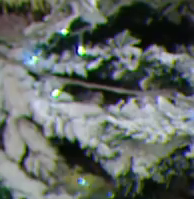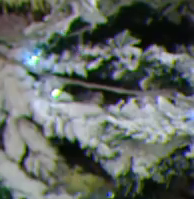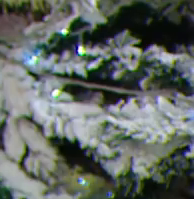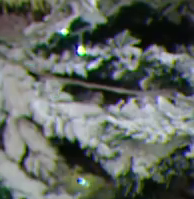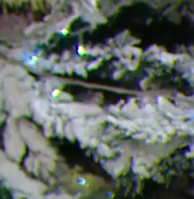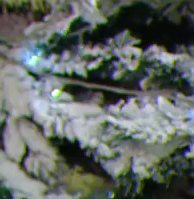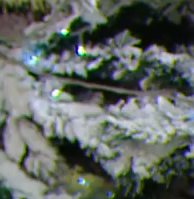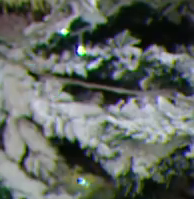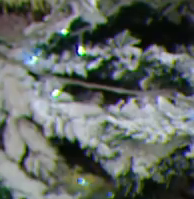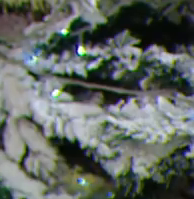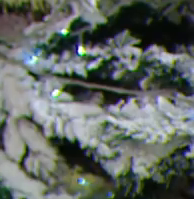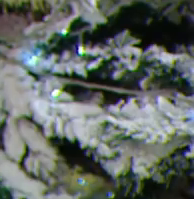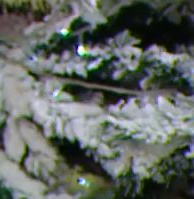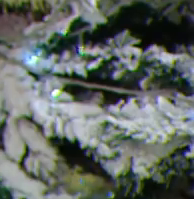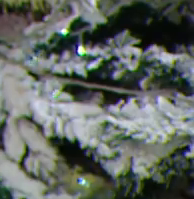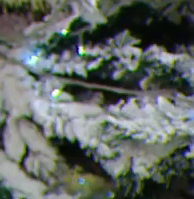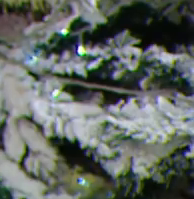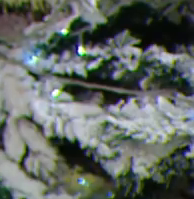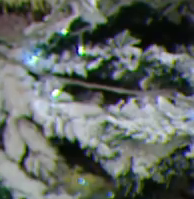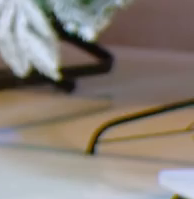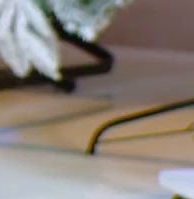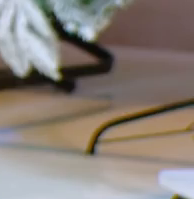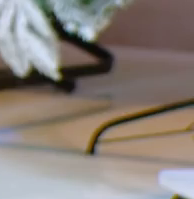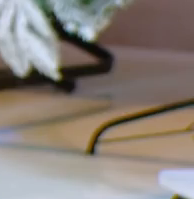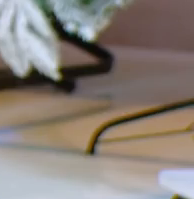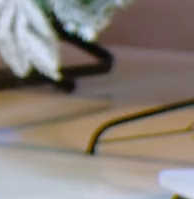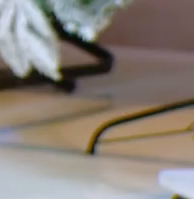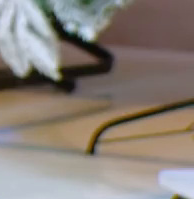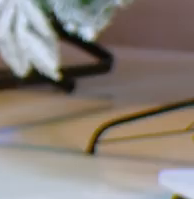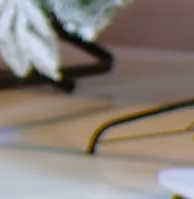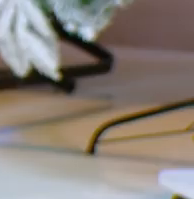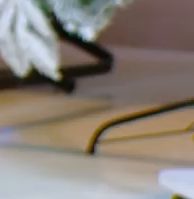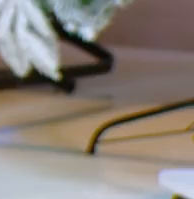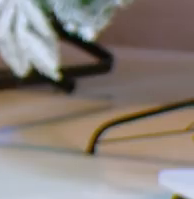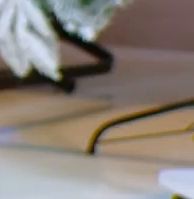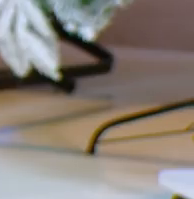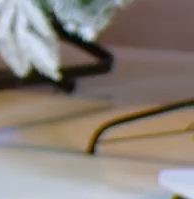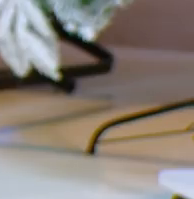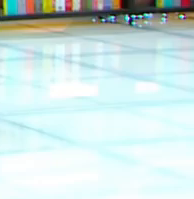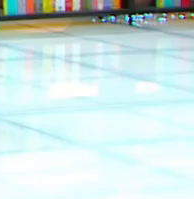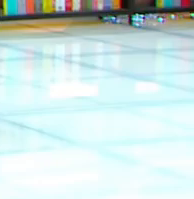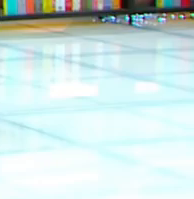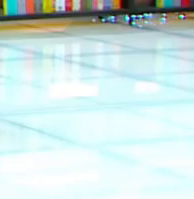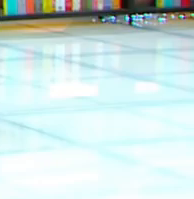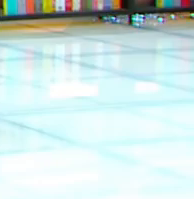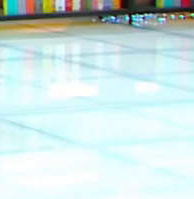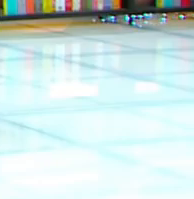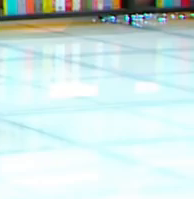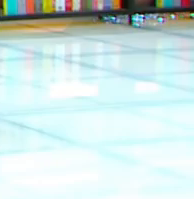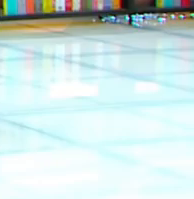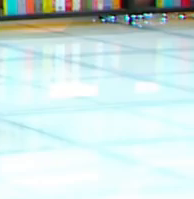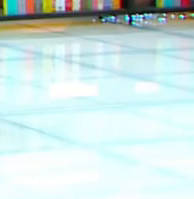საუნივერსიტეტო კლინიკის ხელმძღვანელი ბატონი ლევან რატიანი. დილამშვიდობისა, კოლეგებო. ჩვენ დღეს